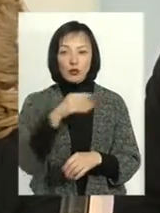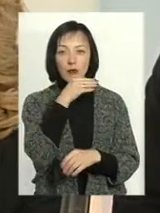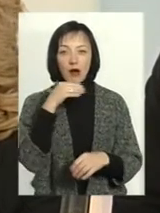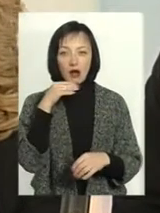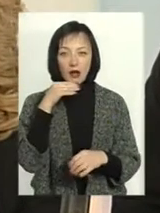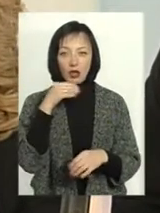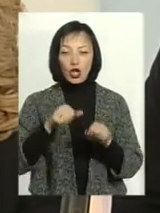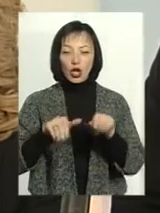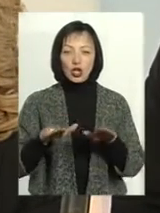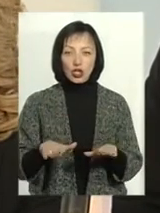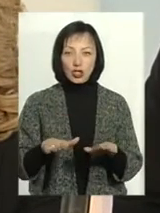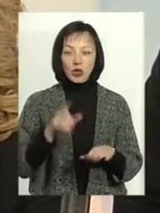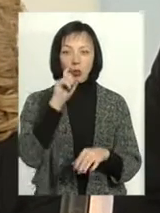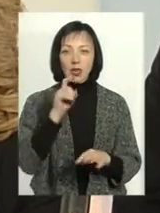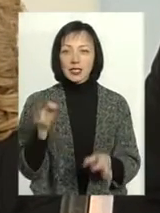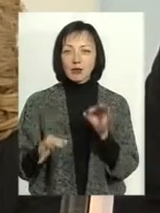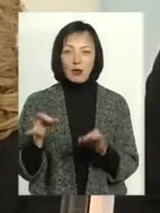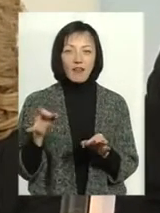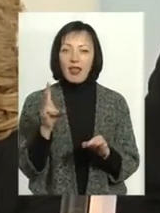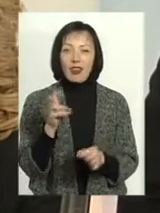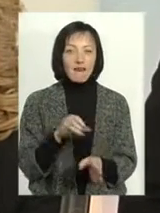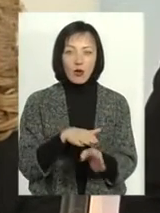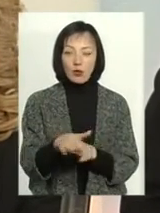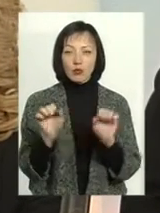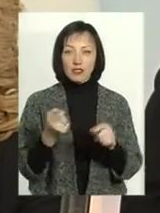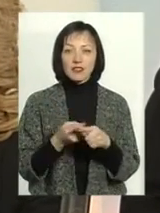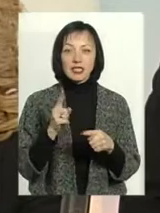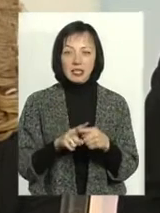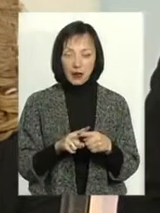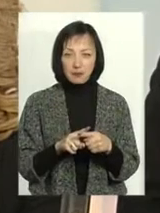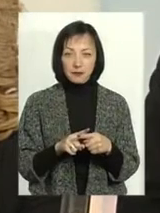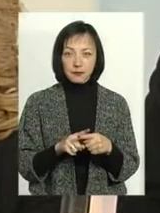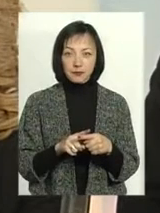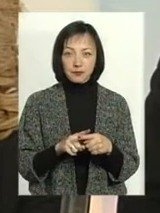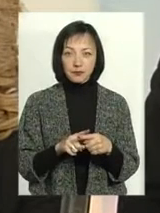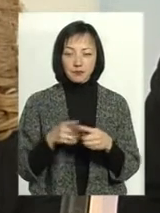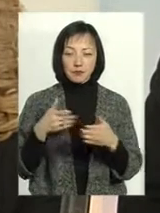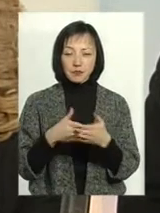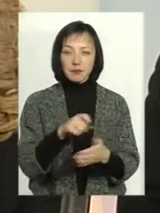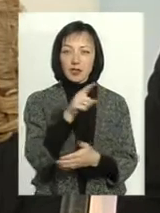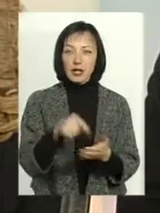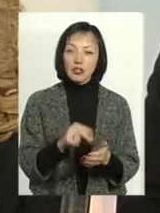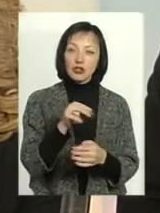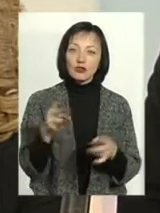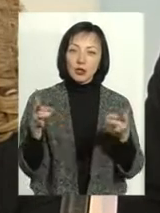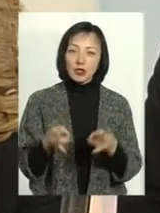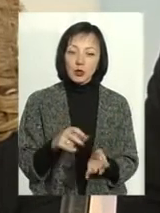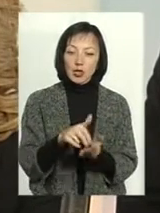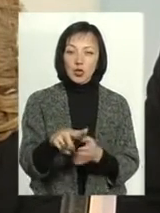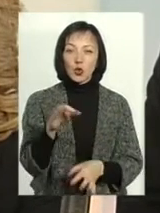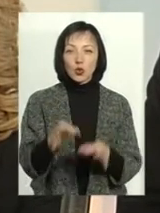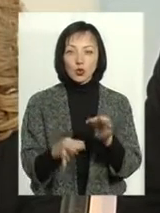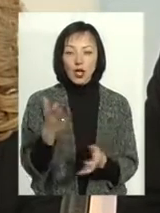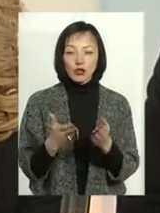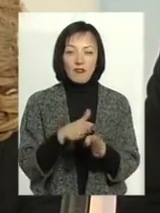з рішень українських судів не виконуються. Можливо, це ставить людей в питання, а чи потрібно йти до суду, якщо потім виконати ці